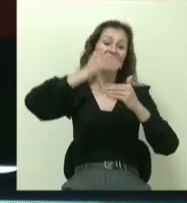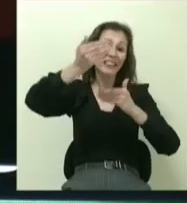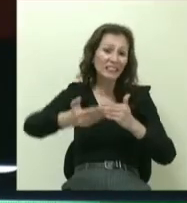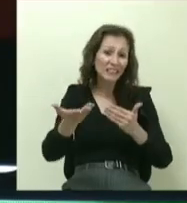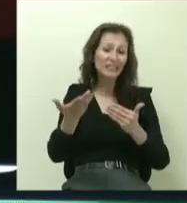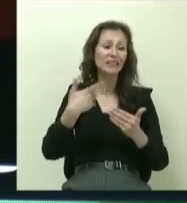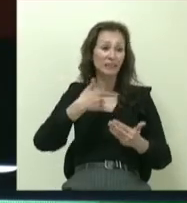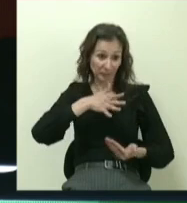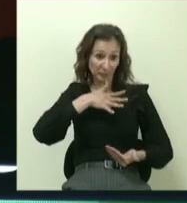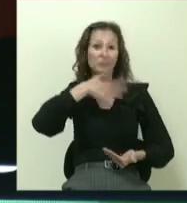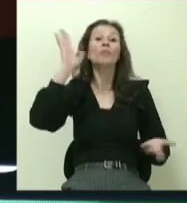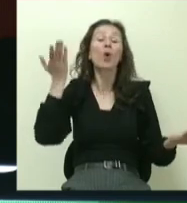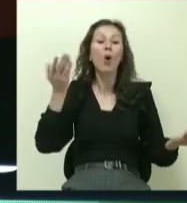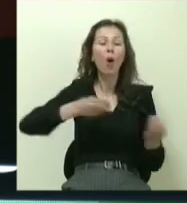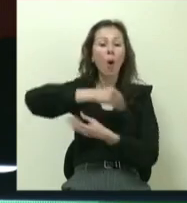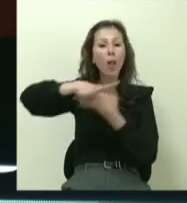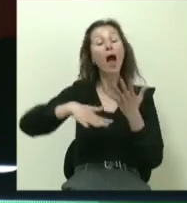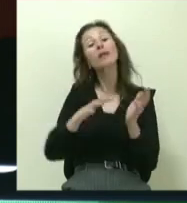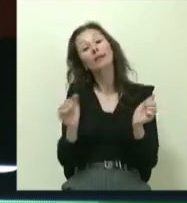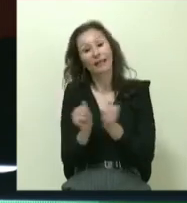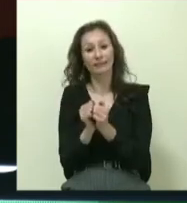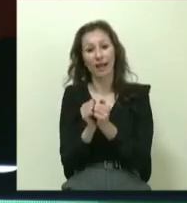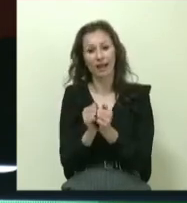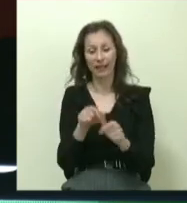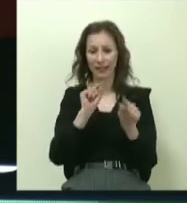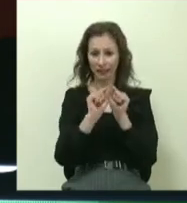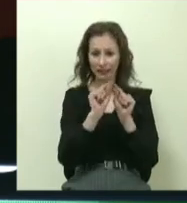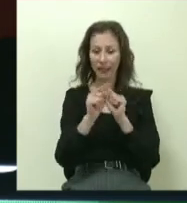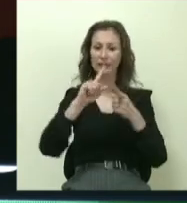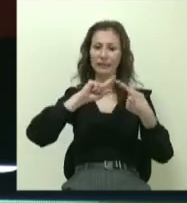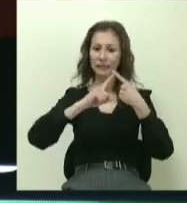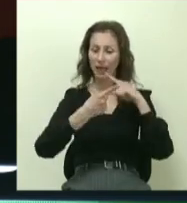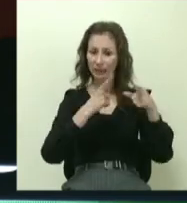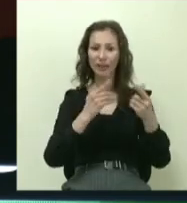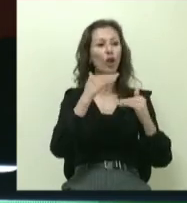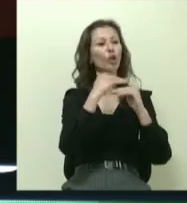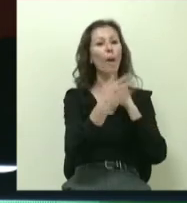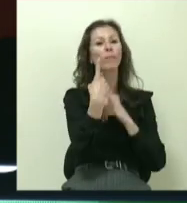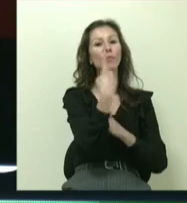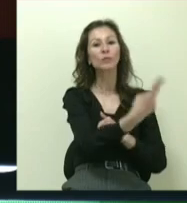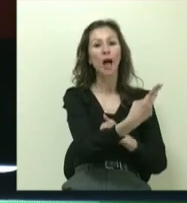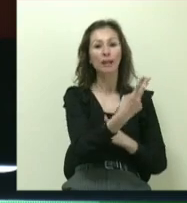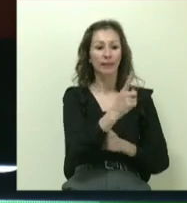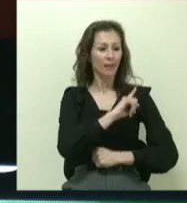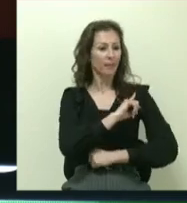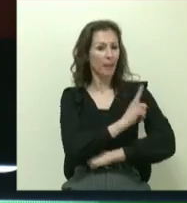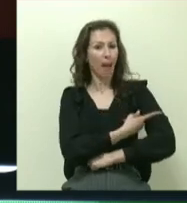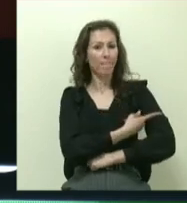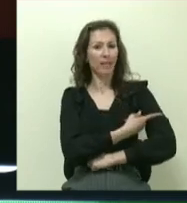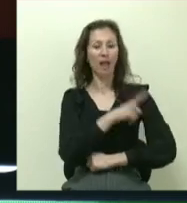öngörülemeyen olaylardan ziyade iktisadi siyasi ve toplumsal dinamiklerin